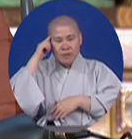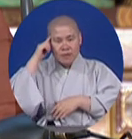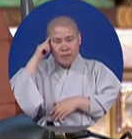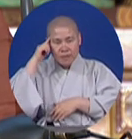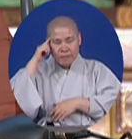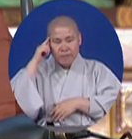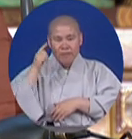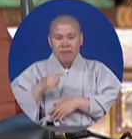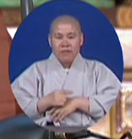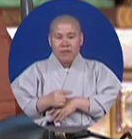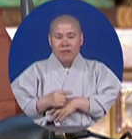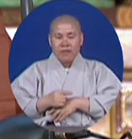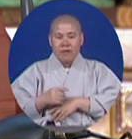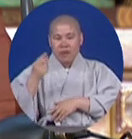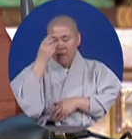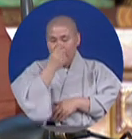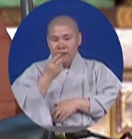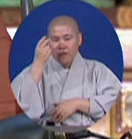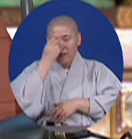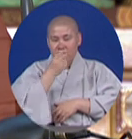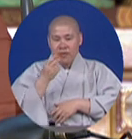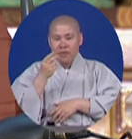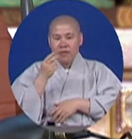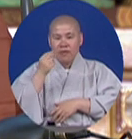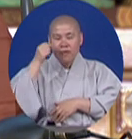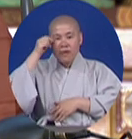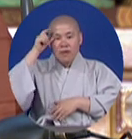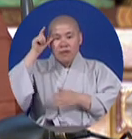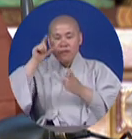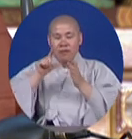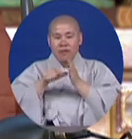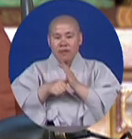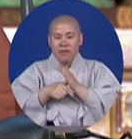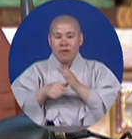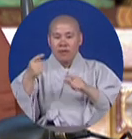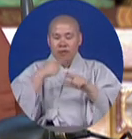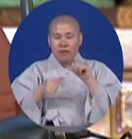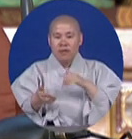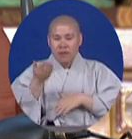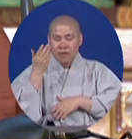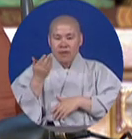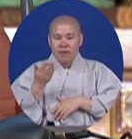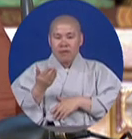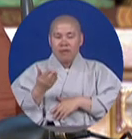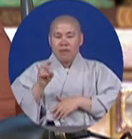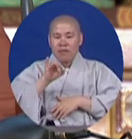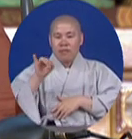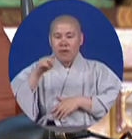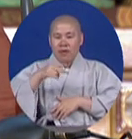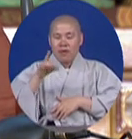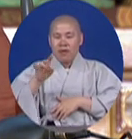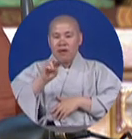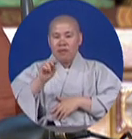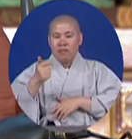이제 살피니까 깨치니까 더 이상 미세망념이 일어나지 않아요.